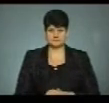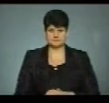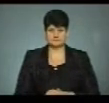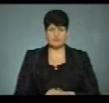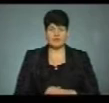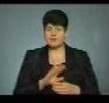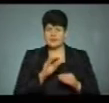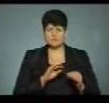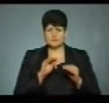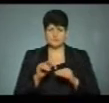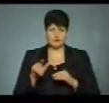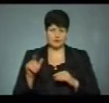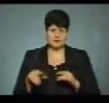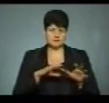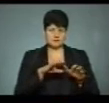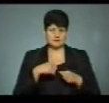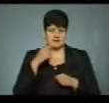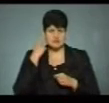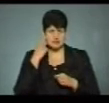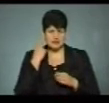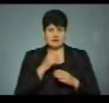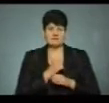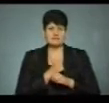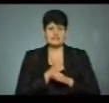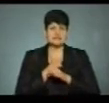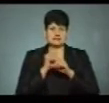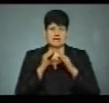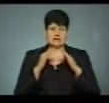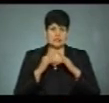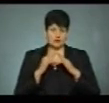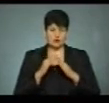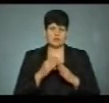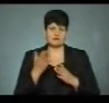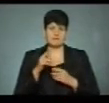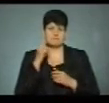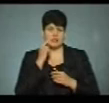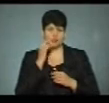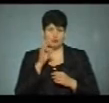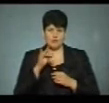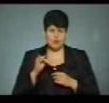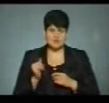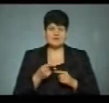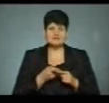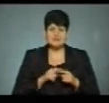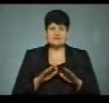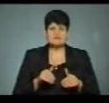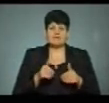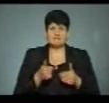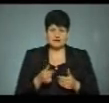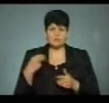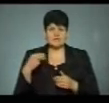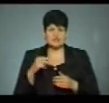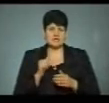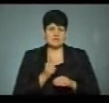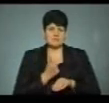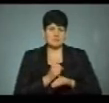Не поселяти людей, евакуйованих із Китаю, в санаторії Медобори в селі Конопківка Теребовлянського району. Таке звернення до президента та